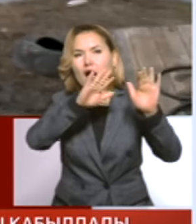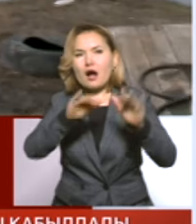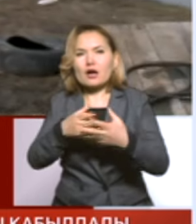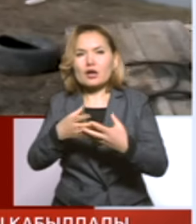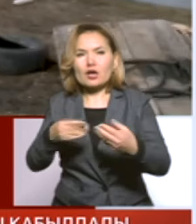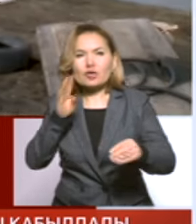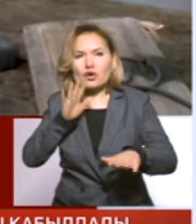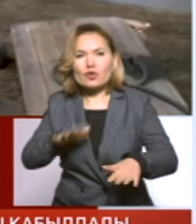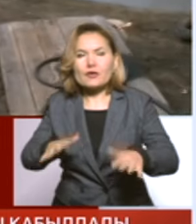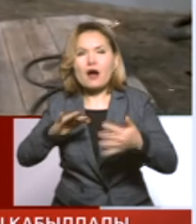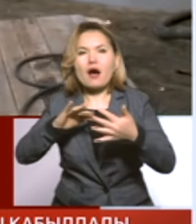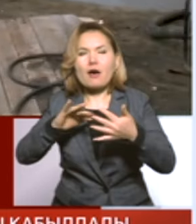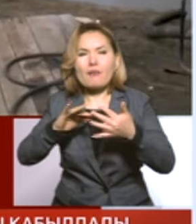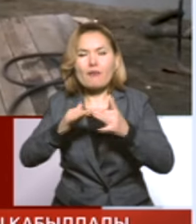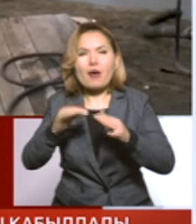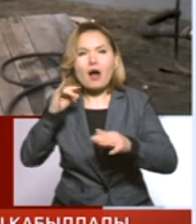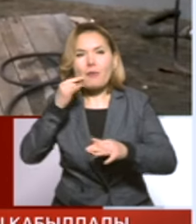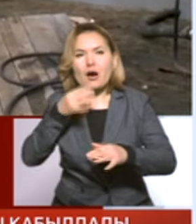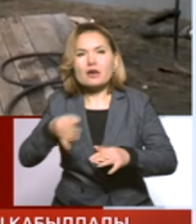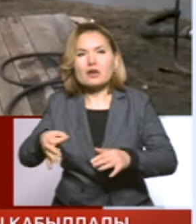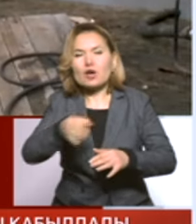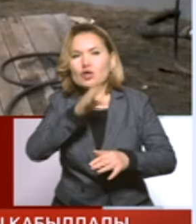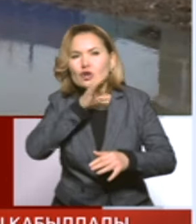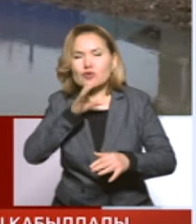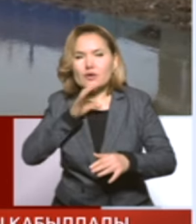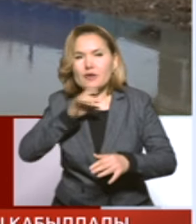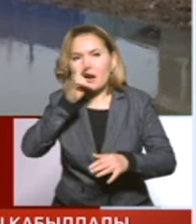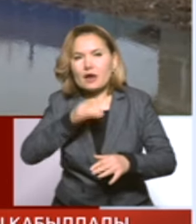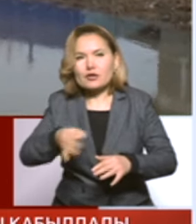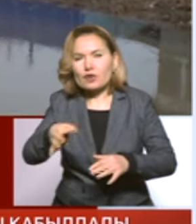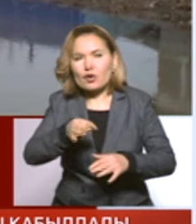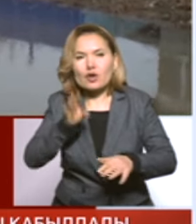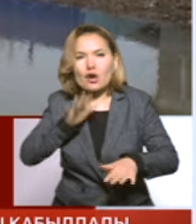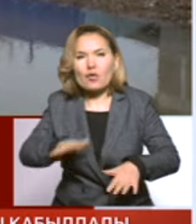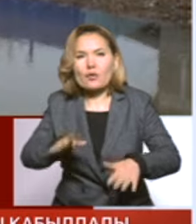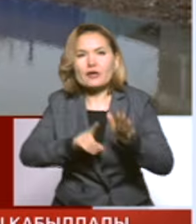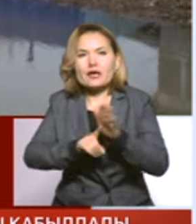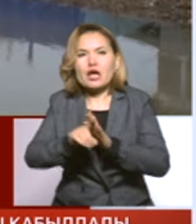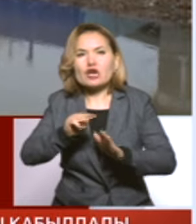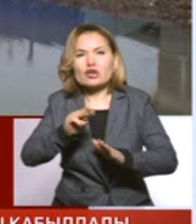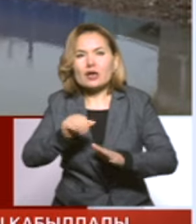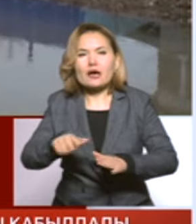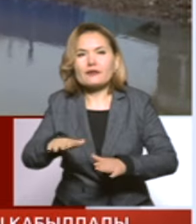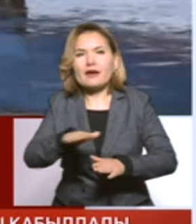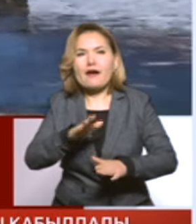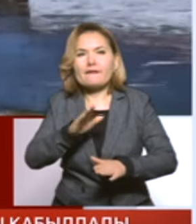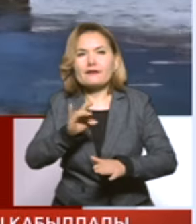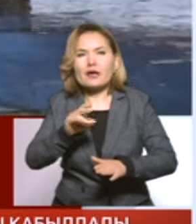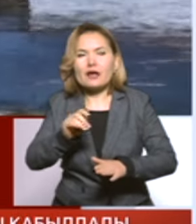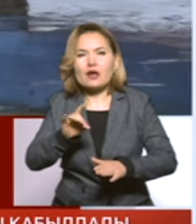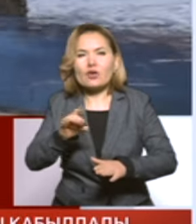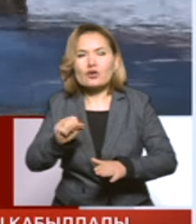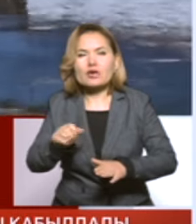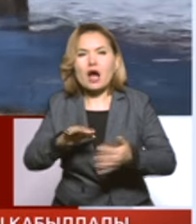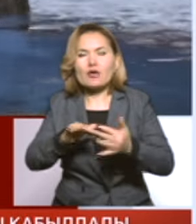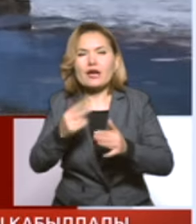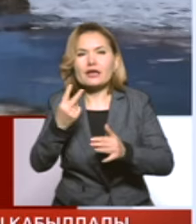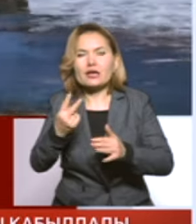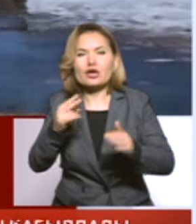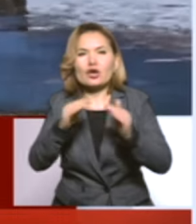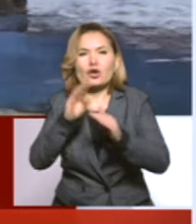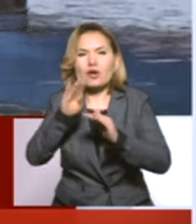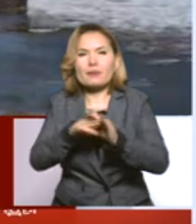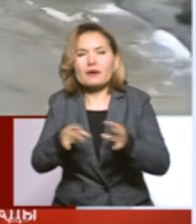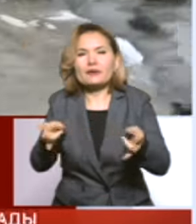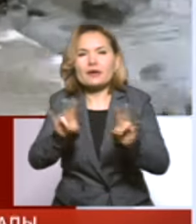Қарғын су енді Павлодар өңірінің солтүстік аудандарына бекерге салып жатыр. Железинка ауданы Веселая Роща ауылында 2 үйге су көрді.